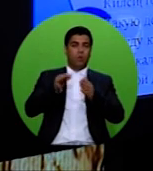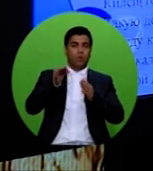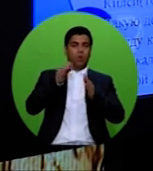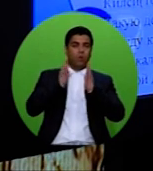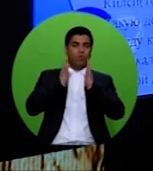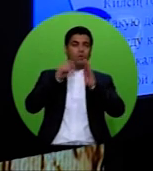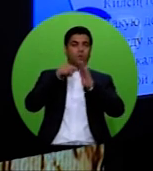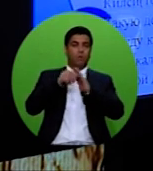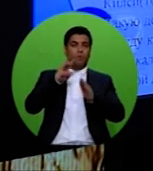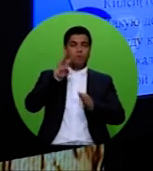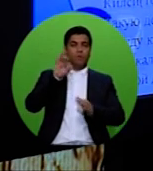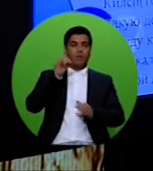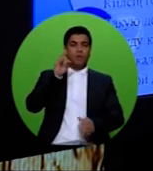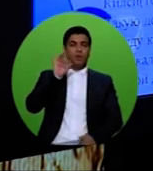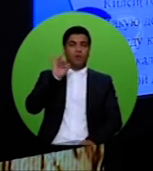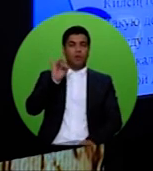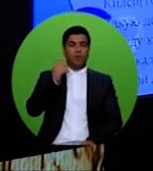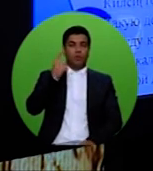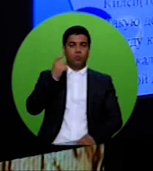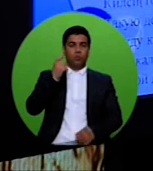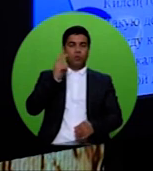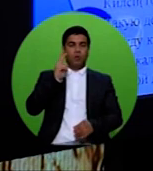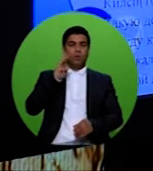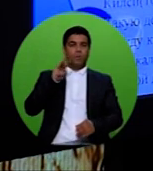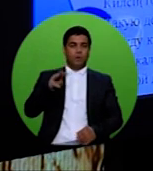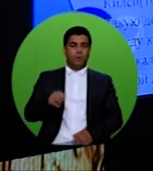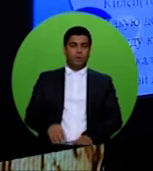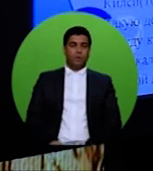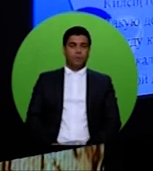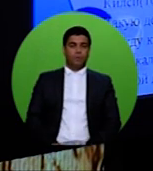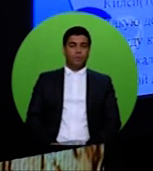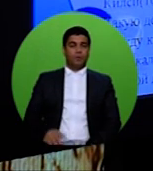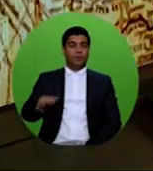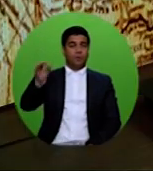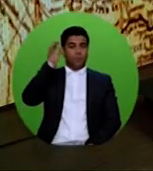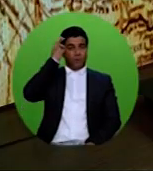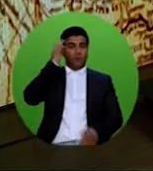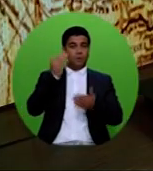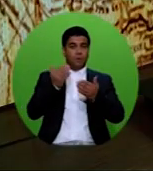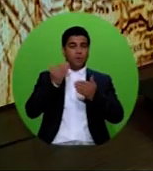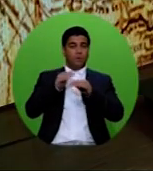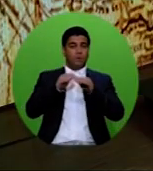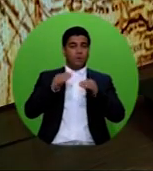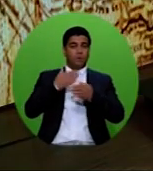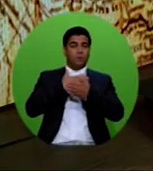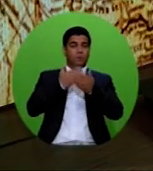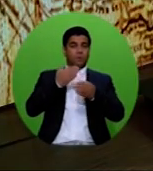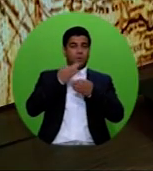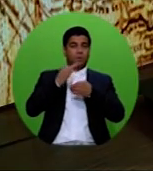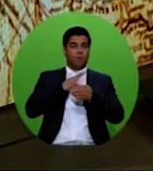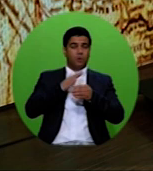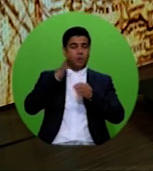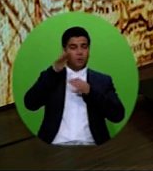Мианкаль длиной 100 километров? Ну-ка вспоминайте, ребята. Мы с вами говорили,